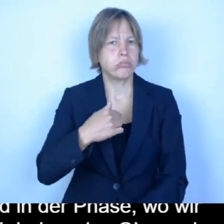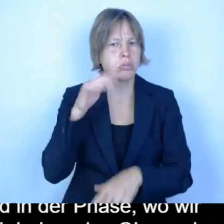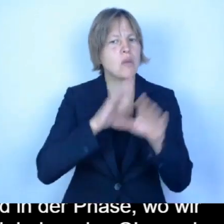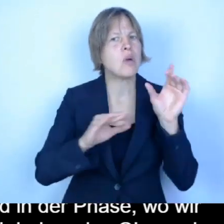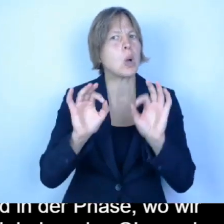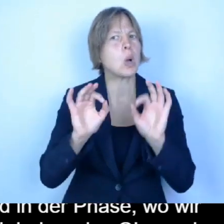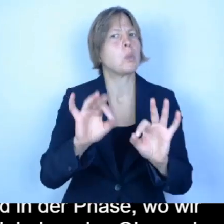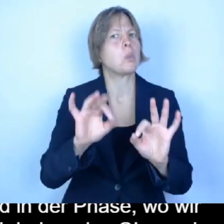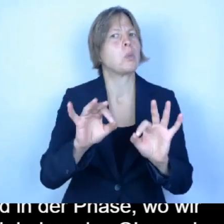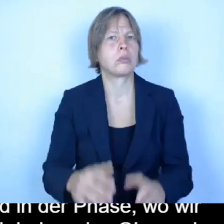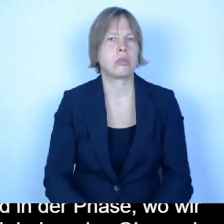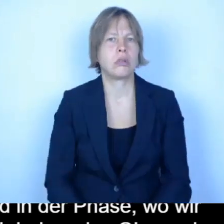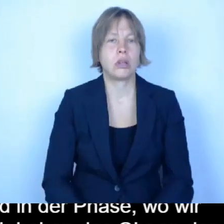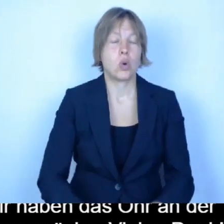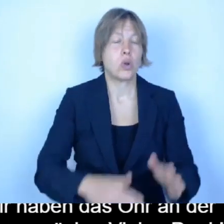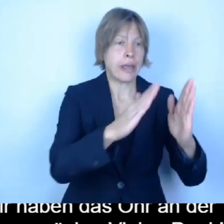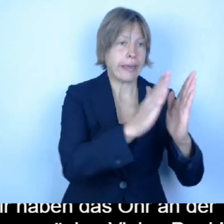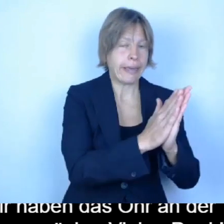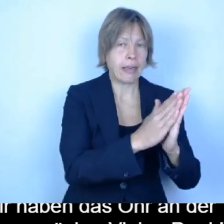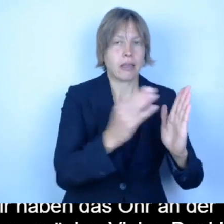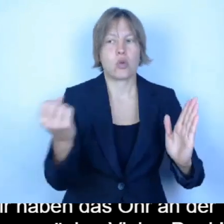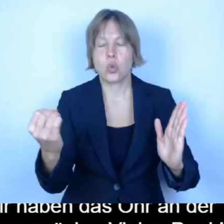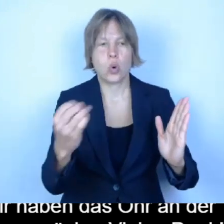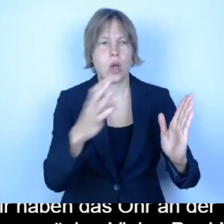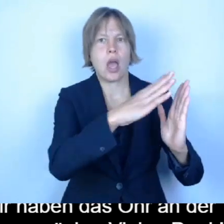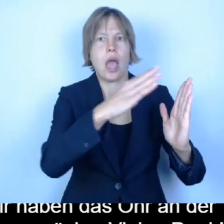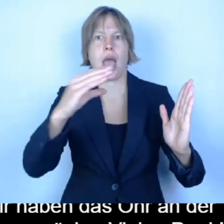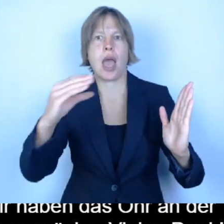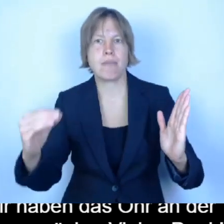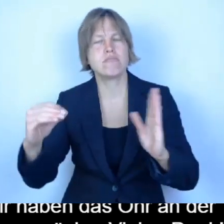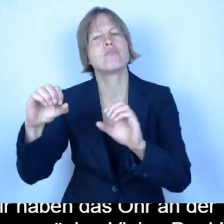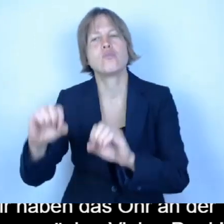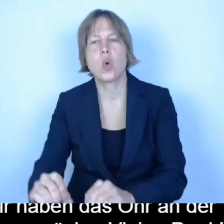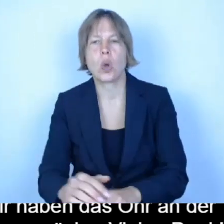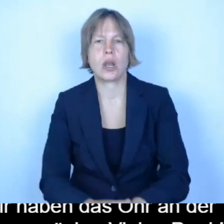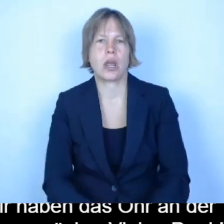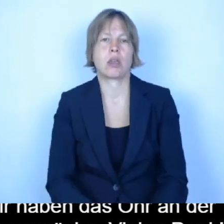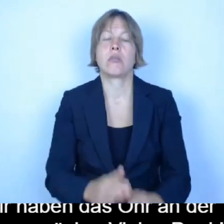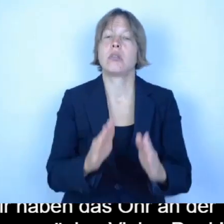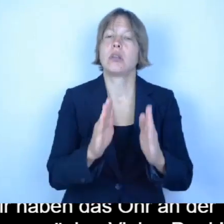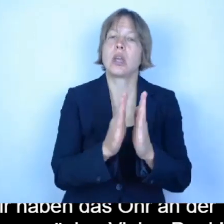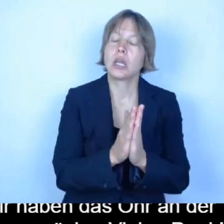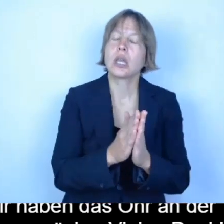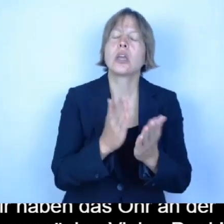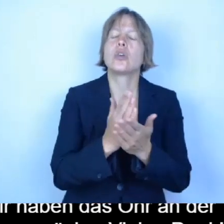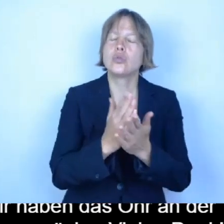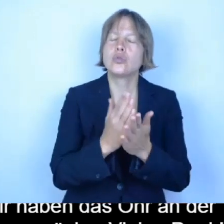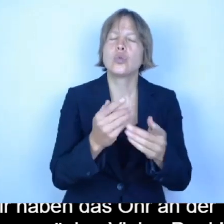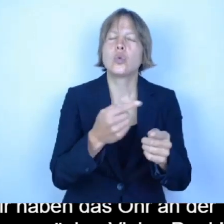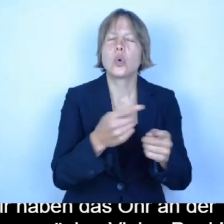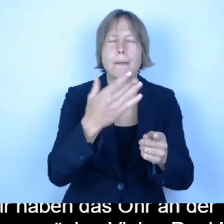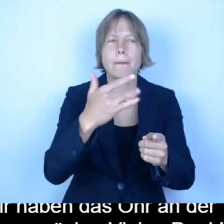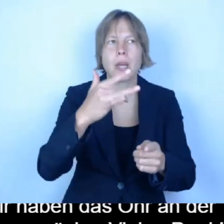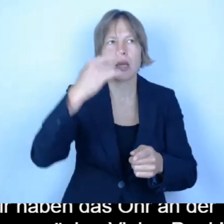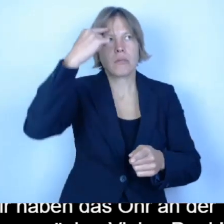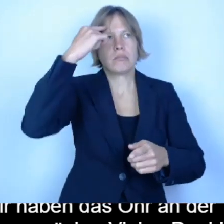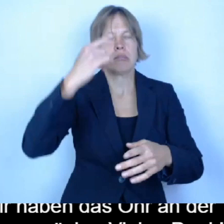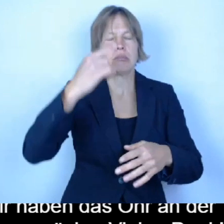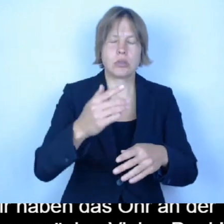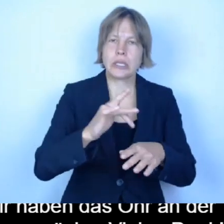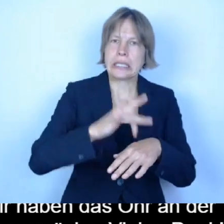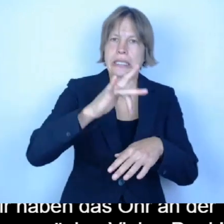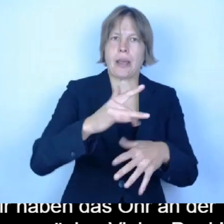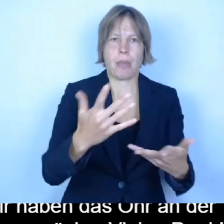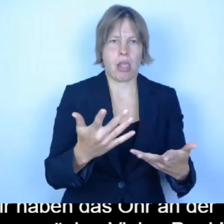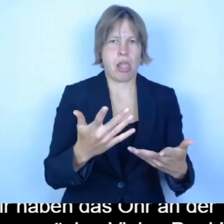schon ein sehr hohes Maß an Sensibilität auch der Besucher zu erwarten im Vergleich zu anderen Bereichen, die man sich auch im öffentlichen Leben vorstellen